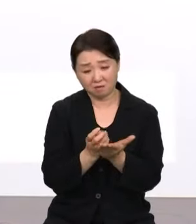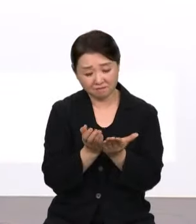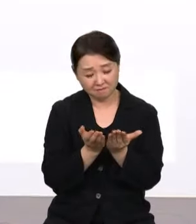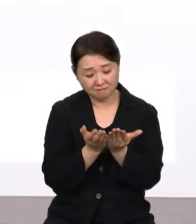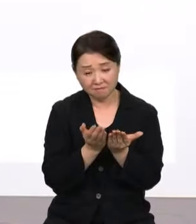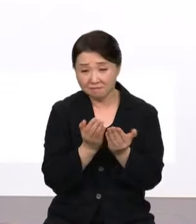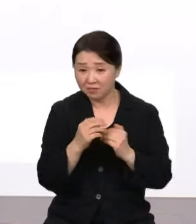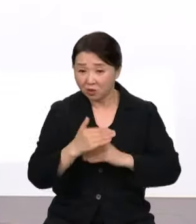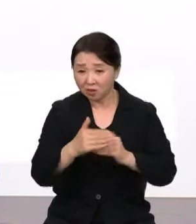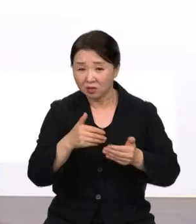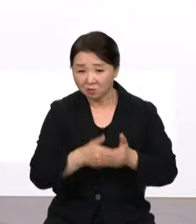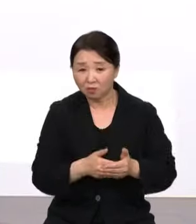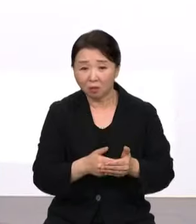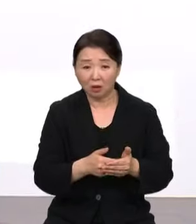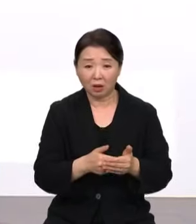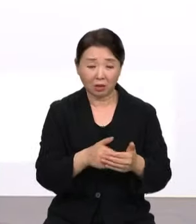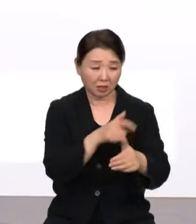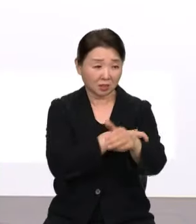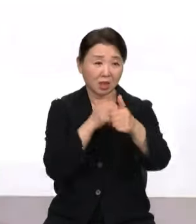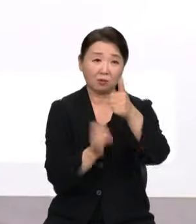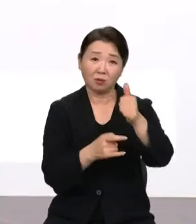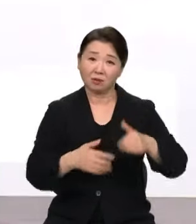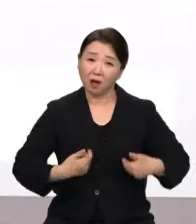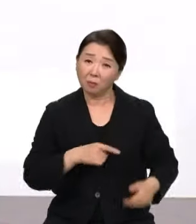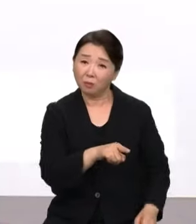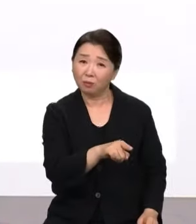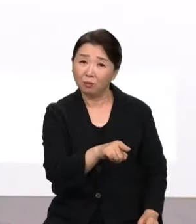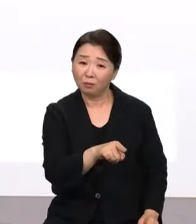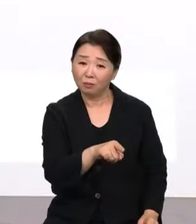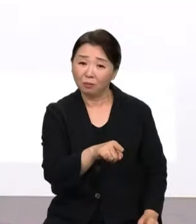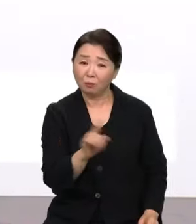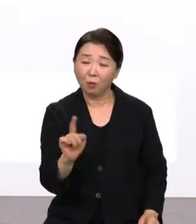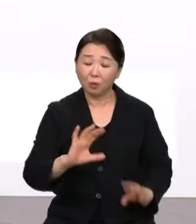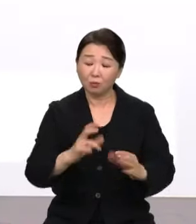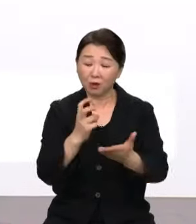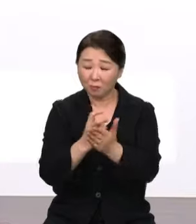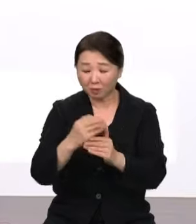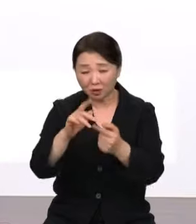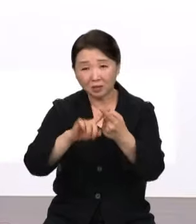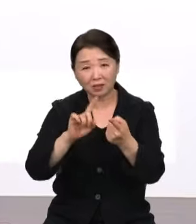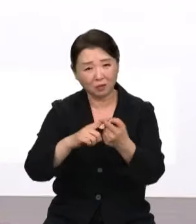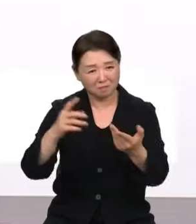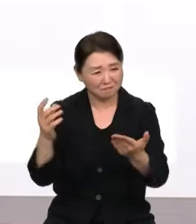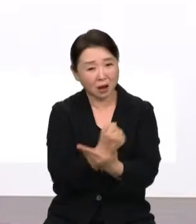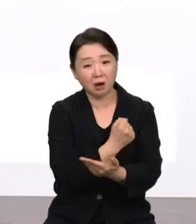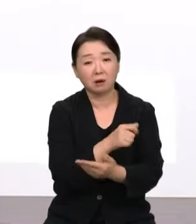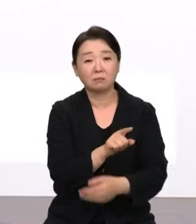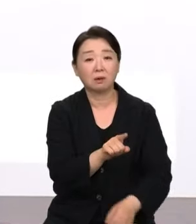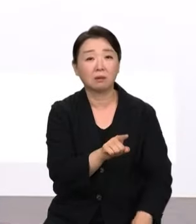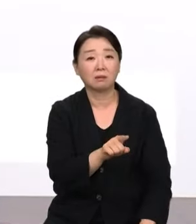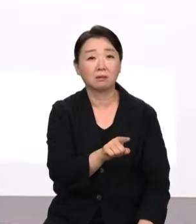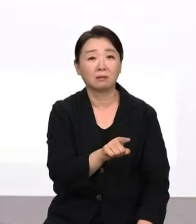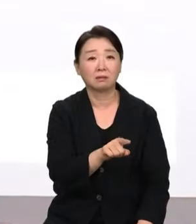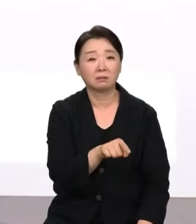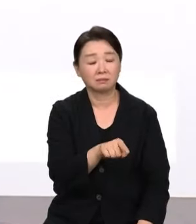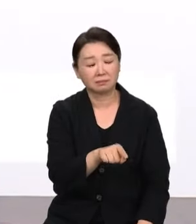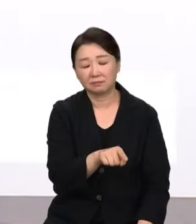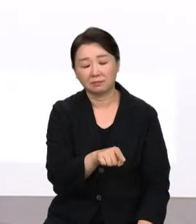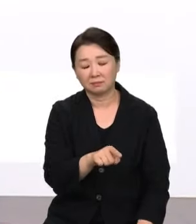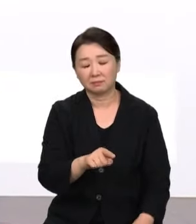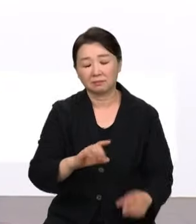상임위에 가볍고 유연한 국계법 절차로 참하는 것은 그 자체가